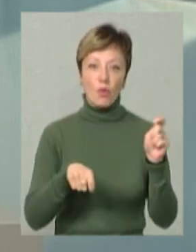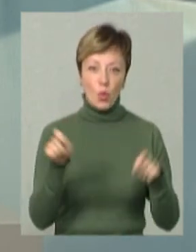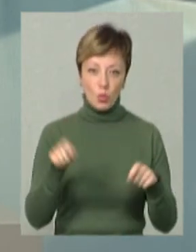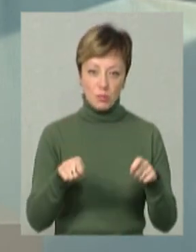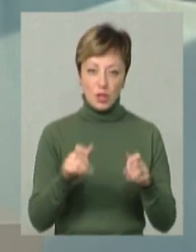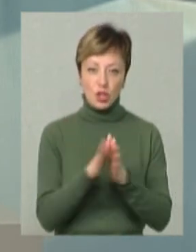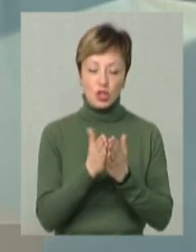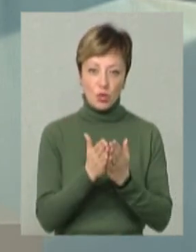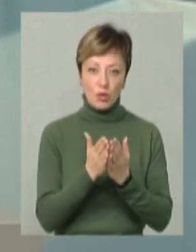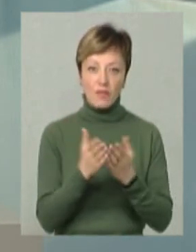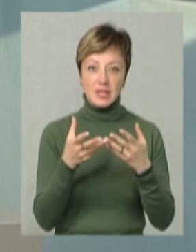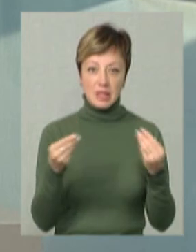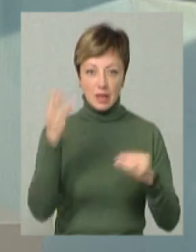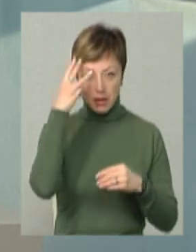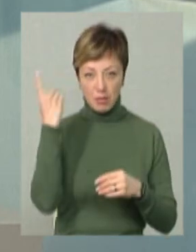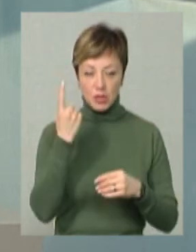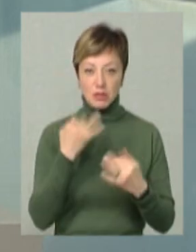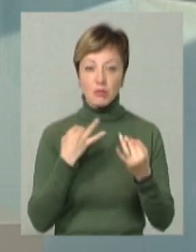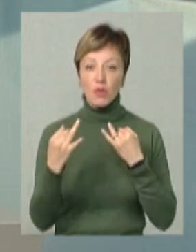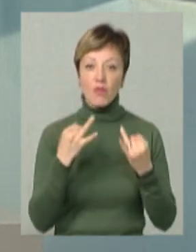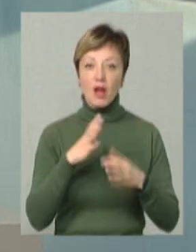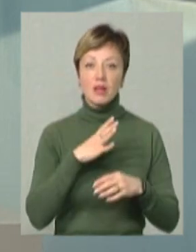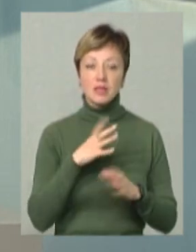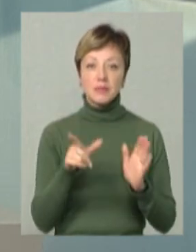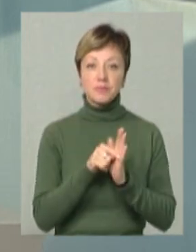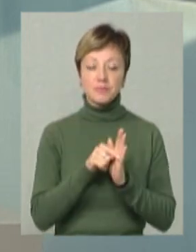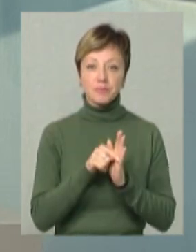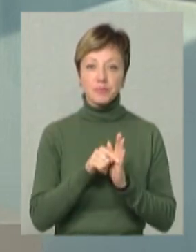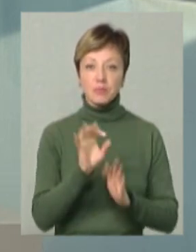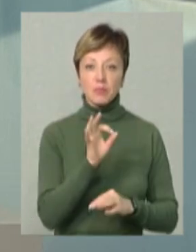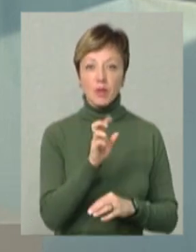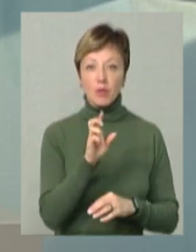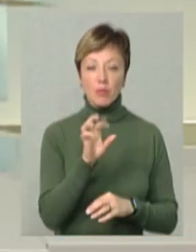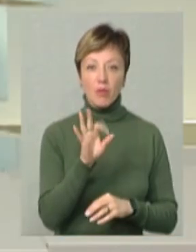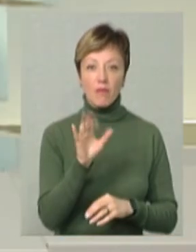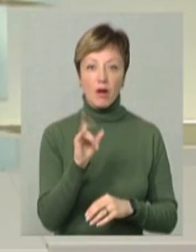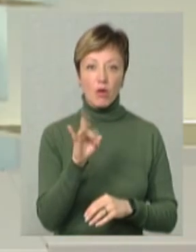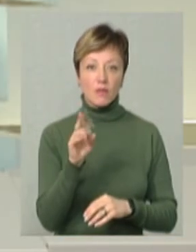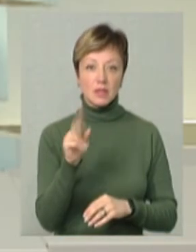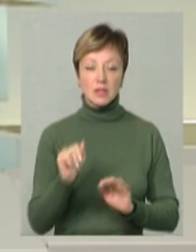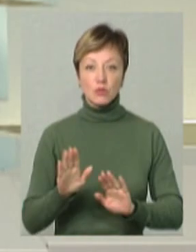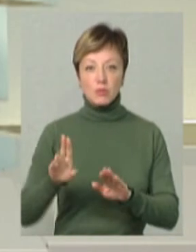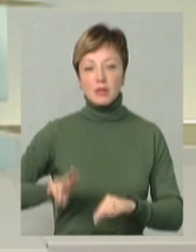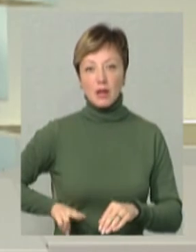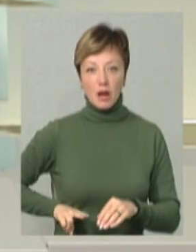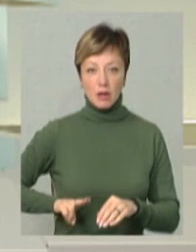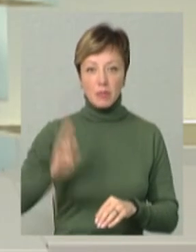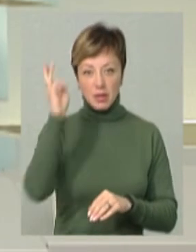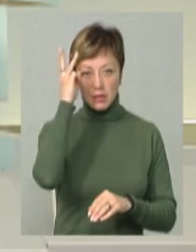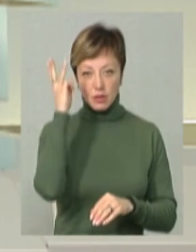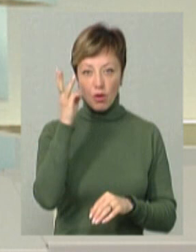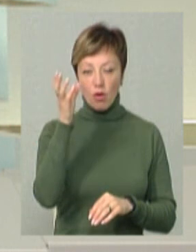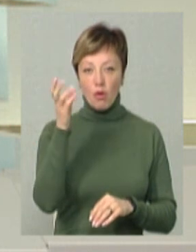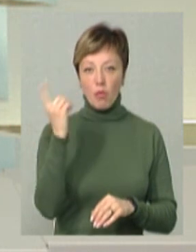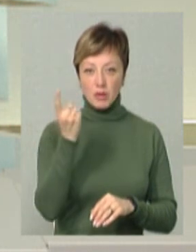форум «Книжкова весна на Хмельниччині» спілкувалися з Оленою Баваровською, заступницею директора